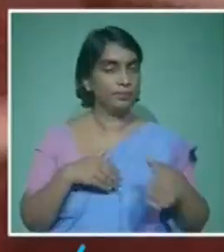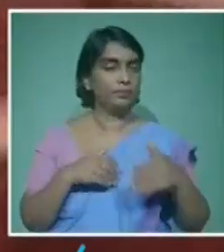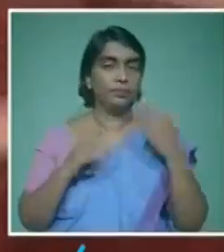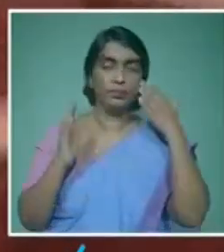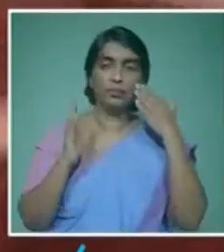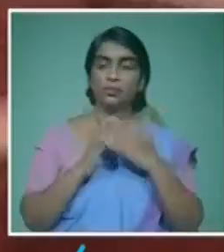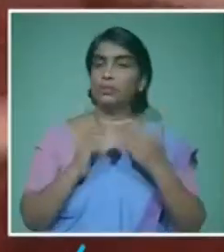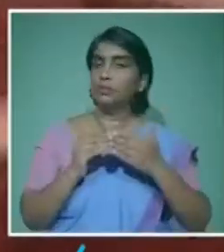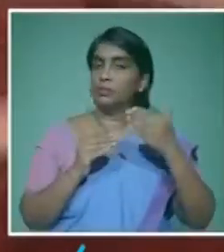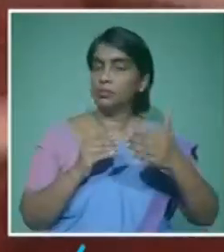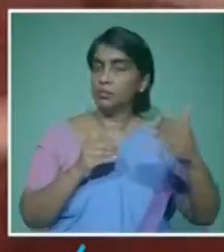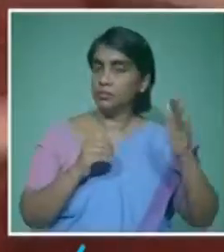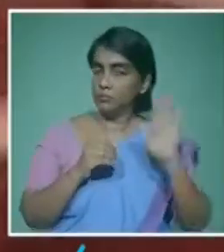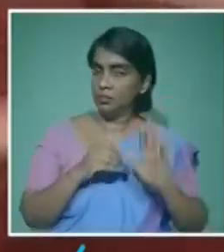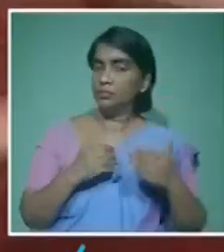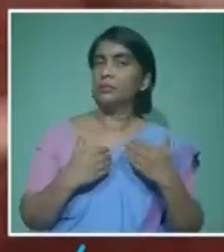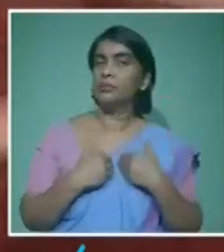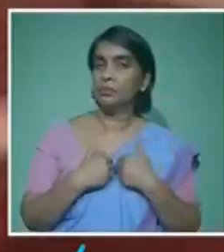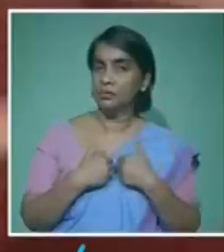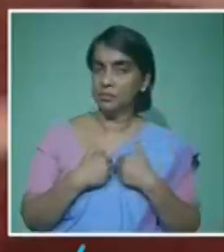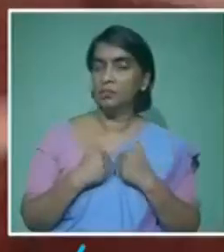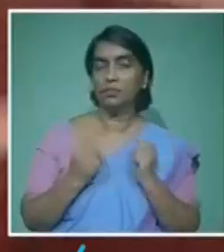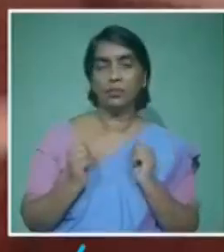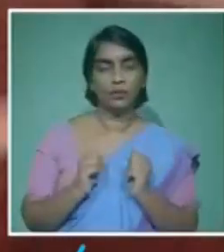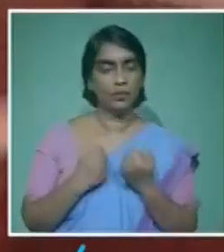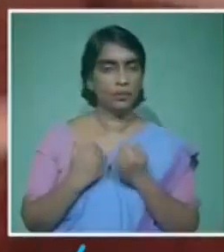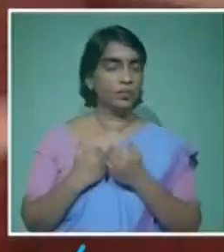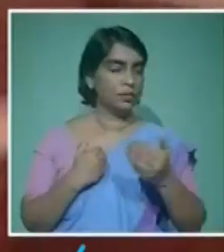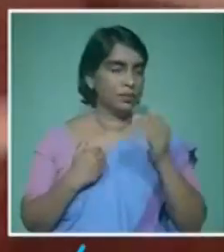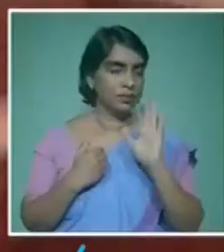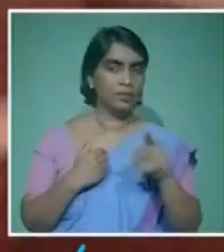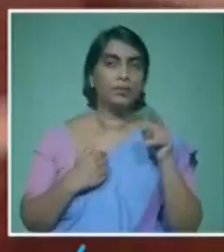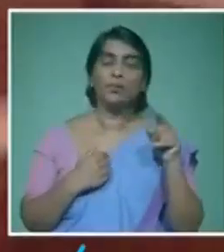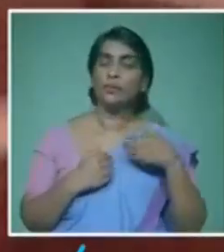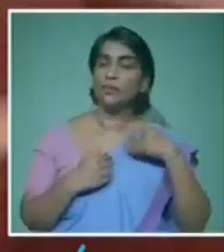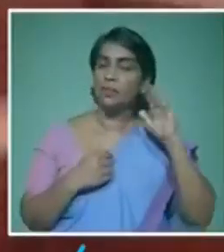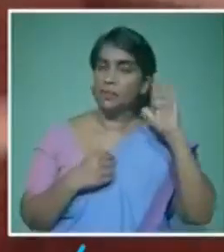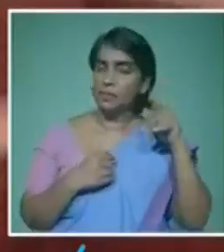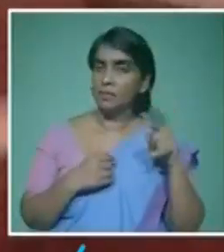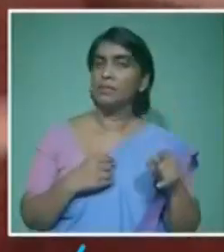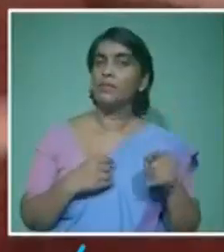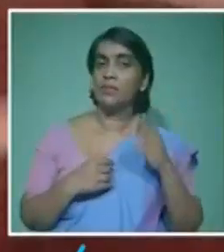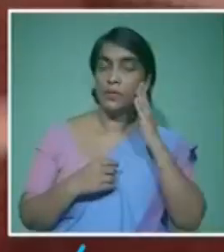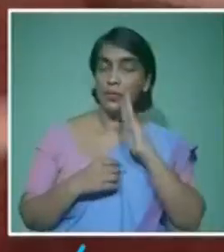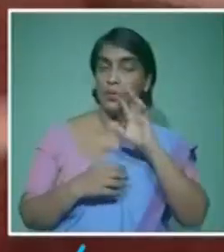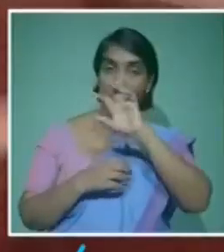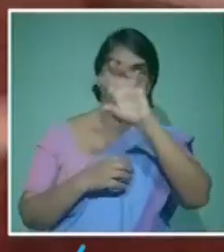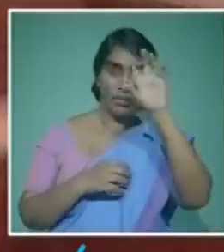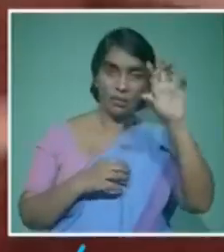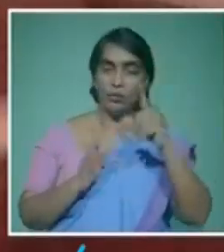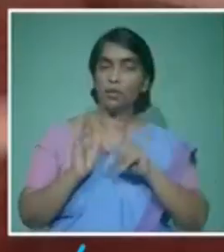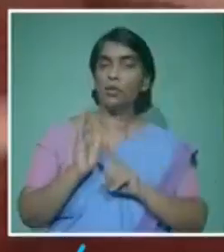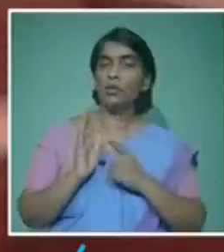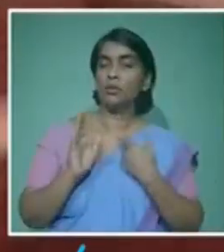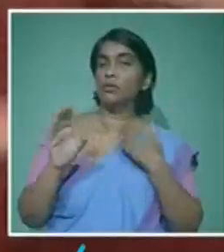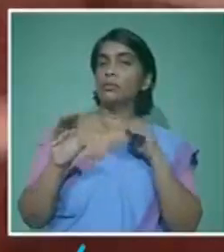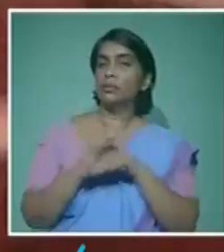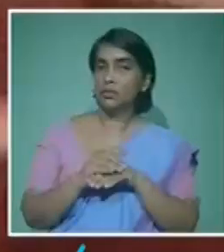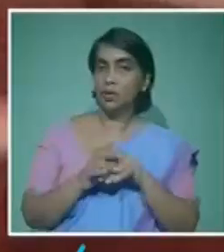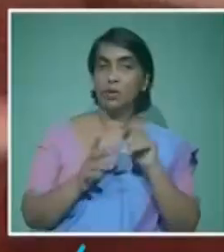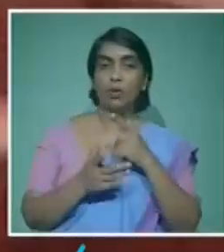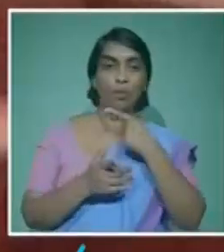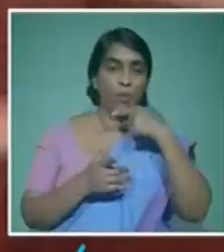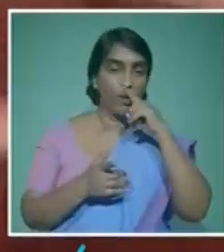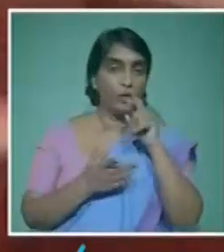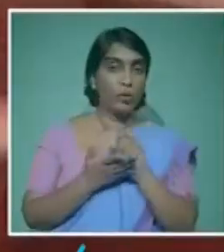கால் பதித்து கடலட்டை பண்ணைகளை கைப்பற்றி கொண்டதாக ஒரு பித்தலாட்ட கதை கட்டவிழ்த்து விடப்பட்டுள்ளது. வடக்கில்